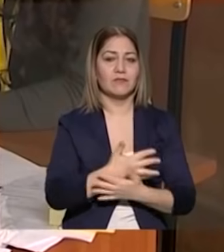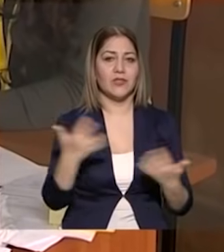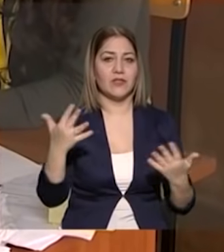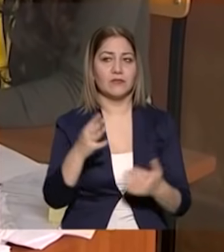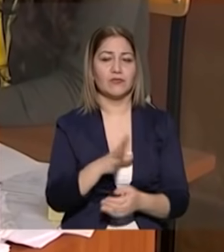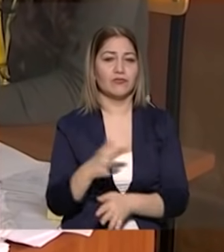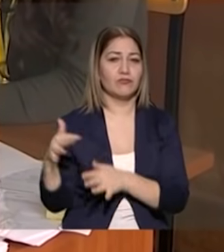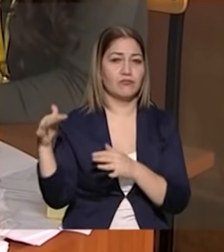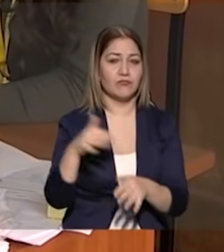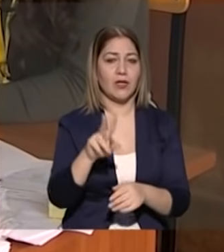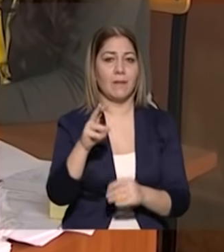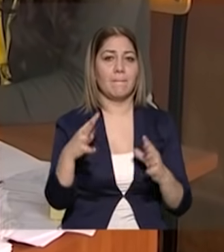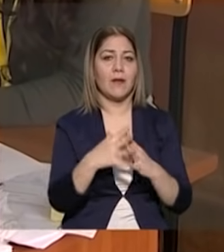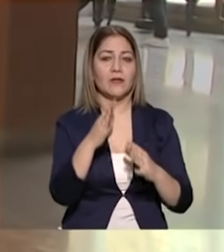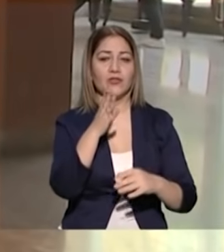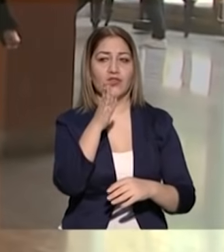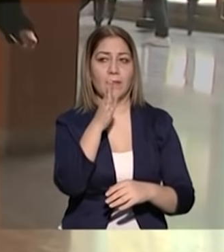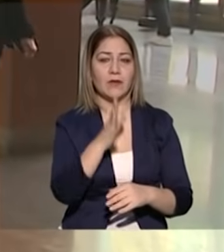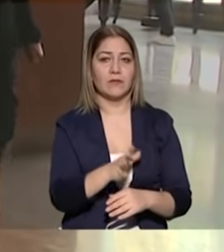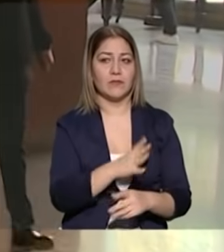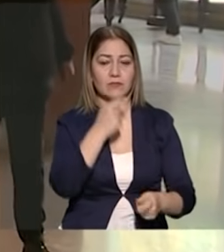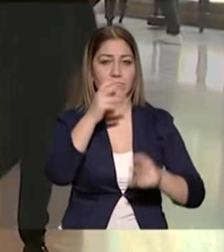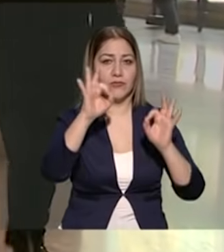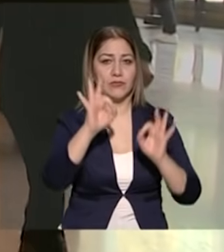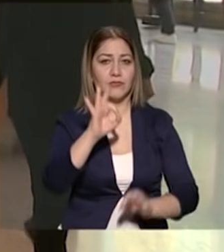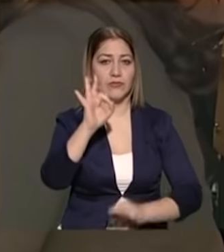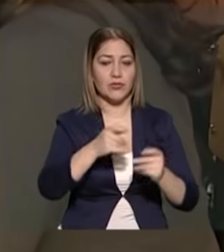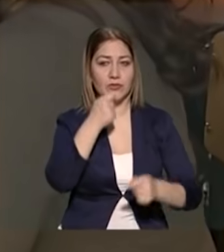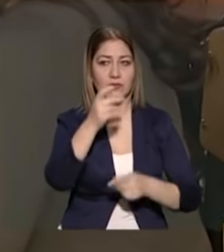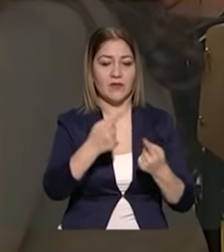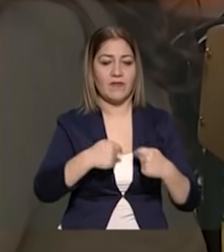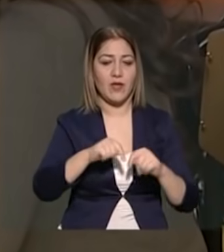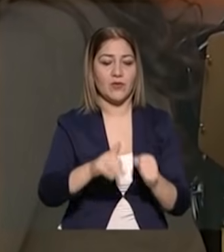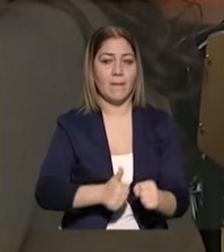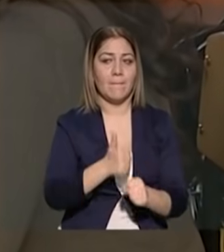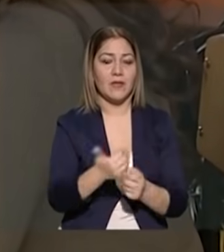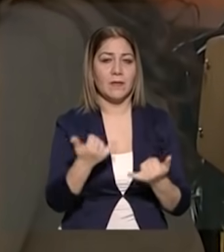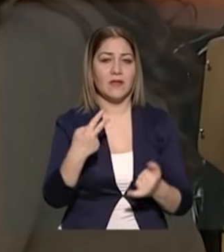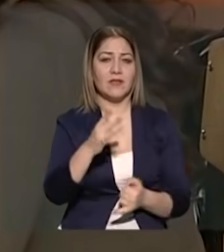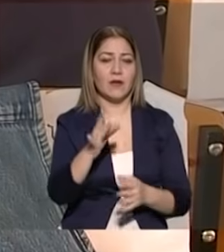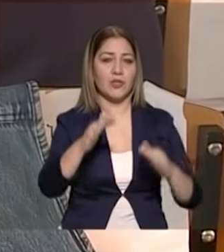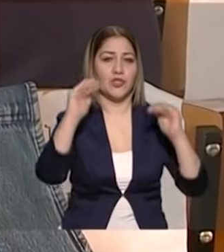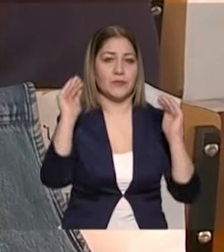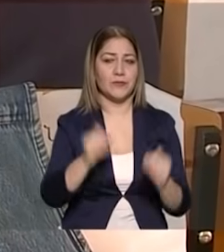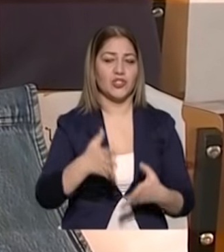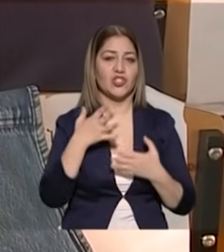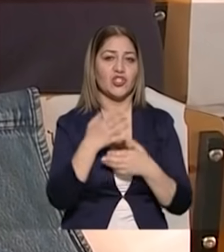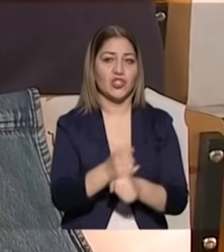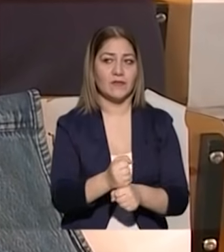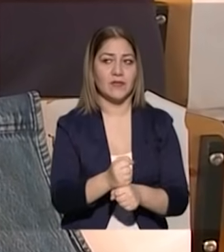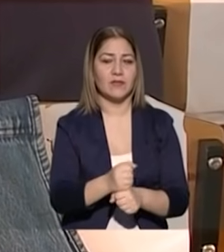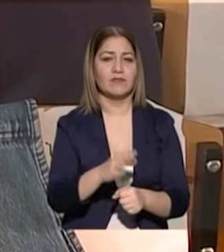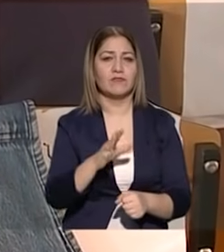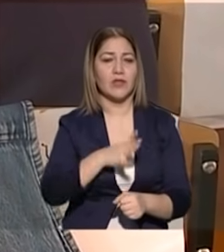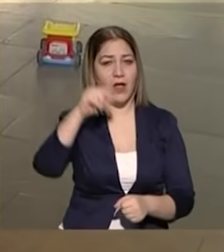հոսք եղել է պատերազմի թեժորերին, ասում է մոնիտորինգի վարչության պետը։ Հիմա մոտ 20 անգամ կրճատվել է այդ թիվը։ Նրանց տեղավորում